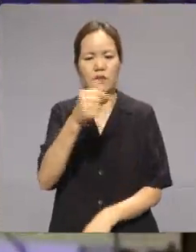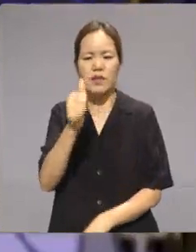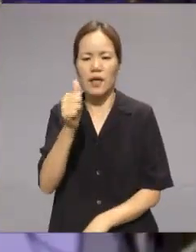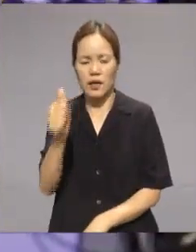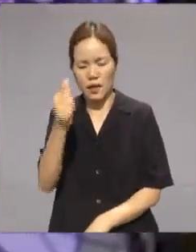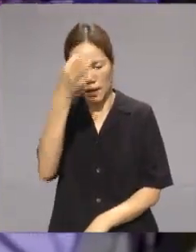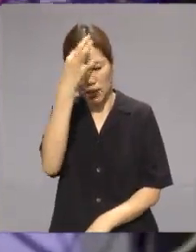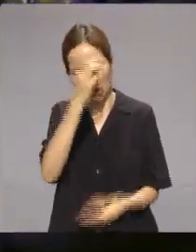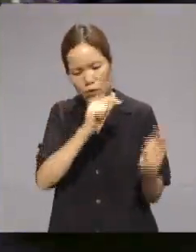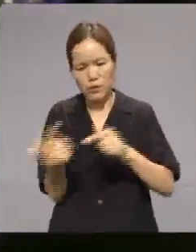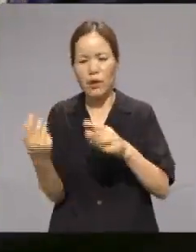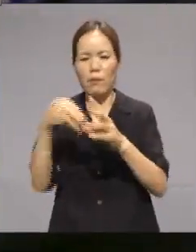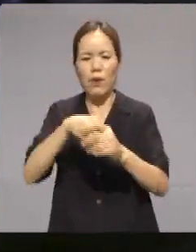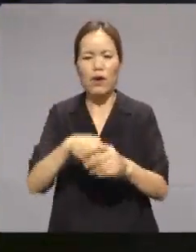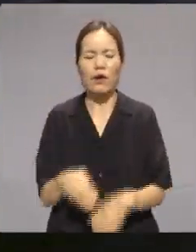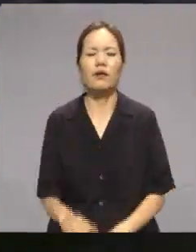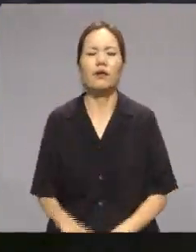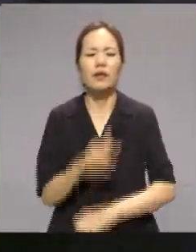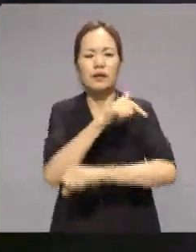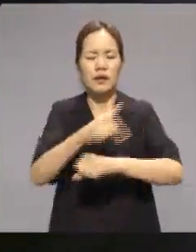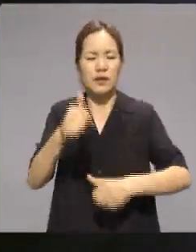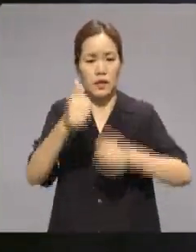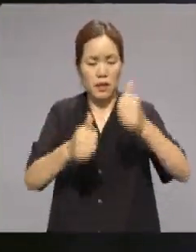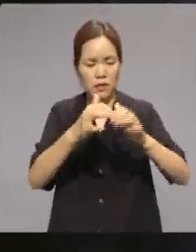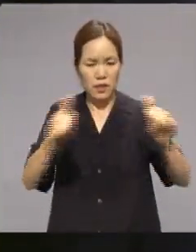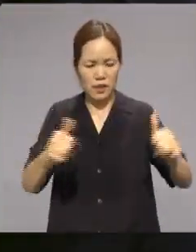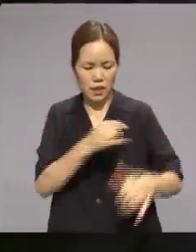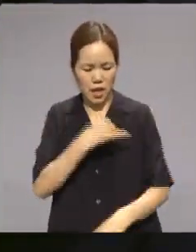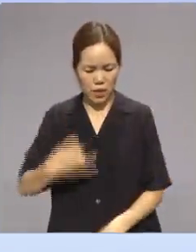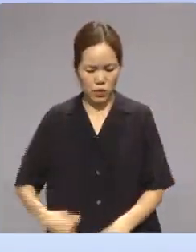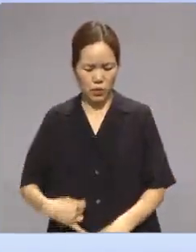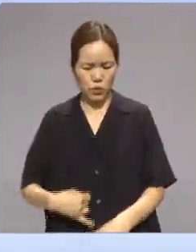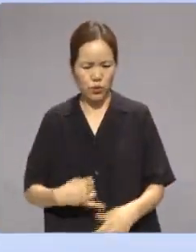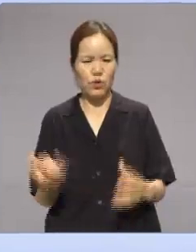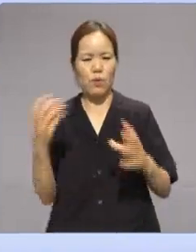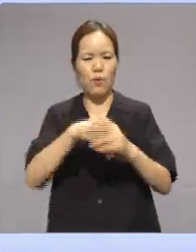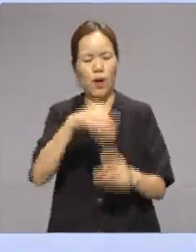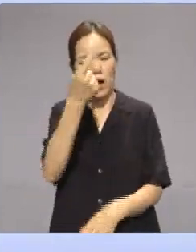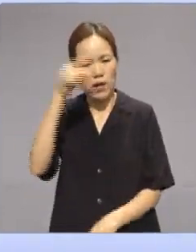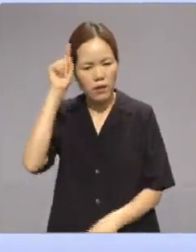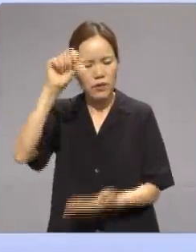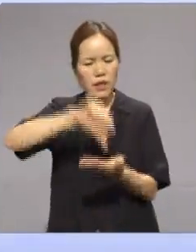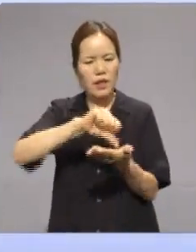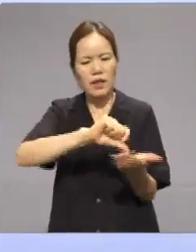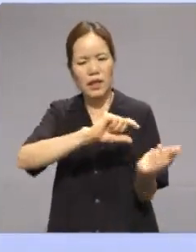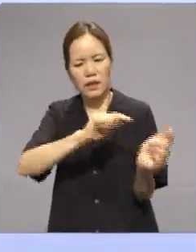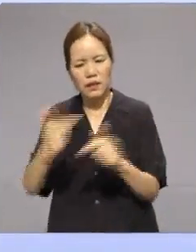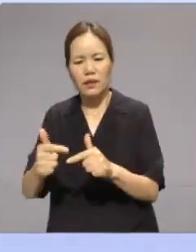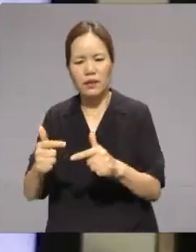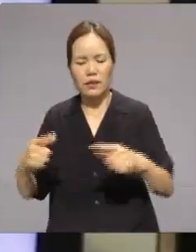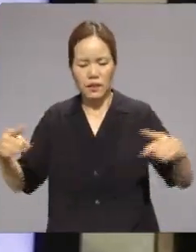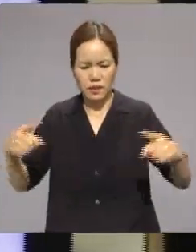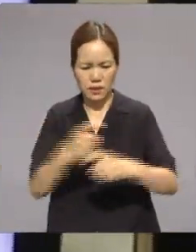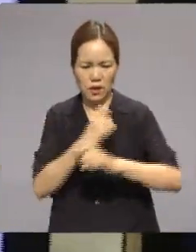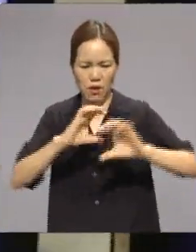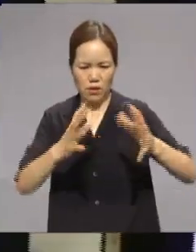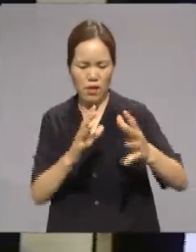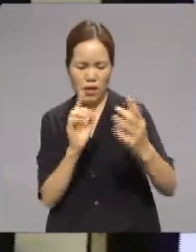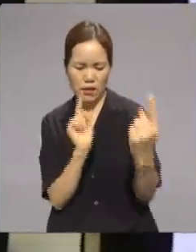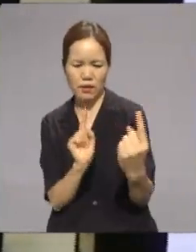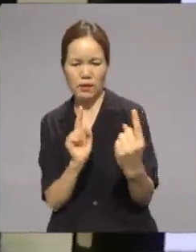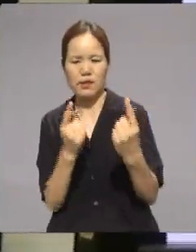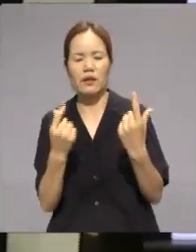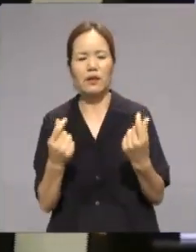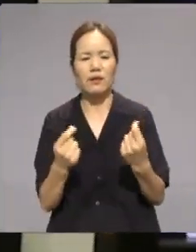등이 포함됐습니다 전략적 경쟁자로 규정한 중국을 비롯해 러시아와이란 등 성국을 한 것으로 풀이됩니다